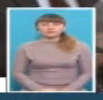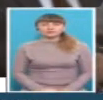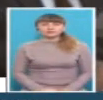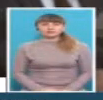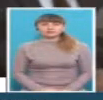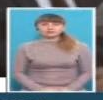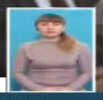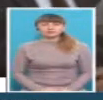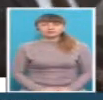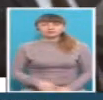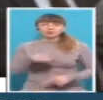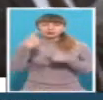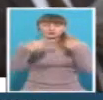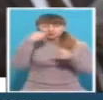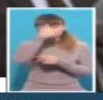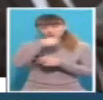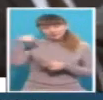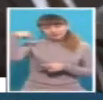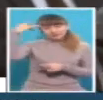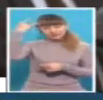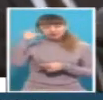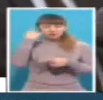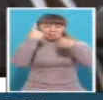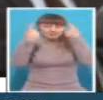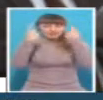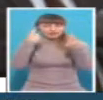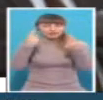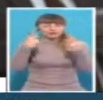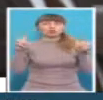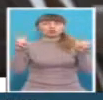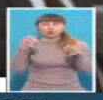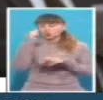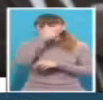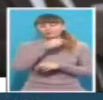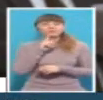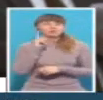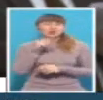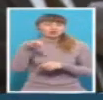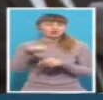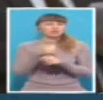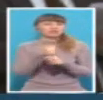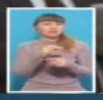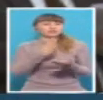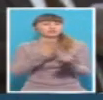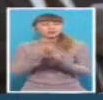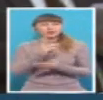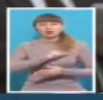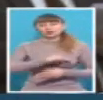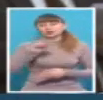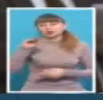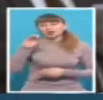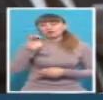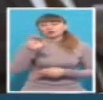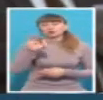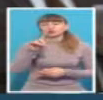Әрине, қоғамдық кеңестер мен комиссияның жұмыстары коррупциялық іс-шараларға қарсы жүйелігін дәлелдеп келеді. Ағымдағы жылы коррупциялық